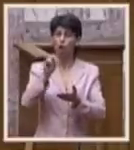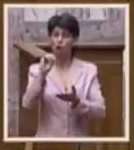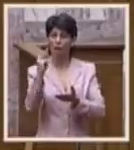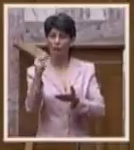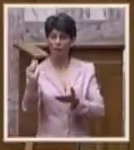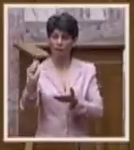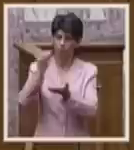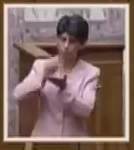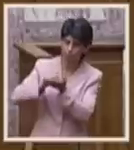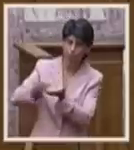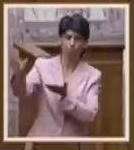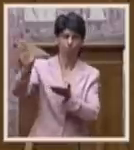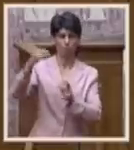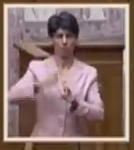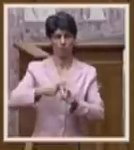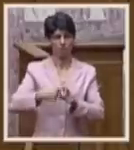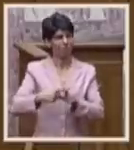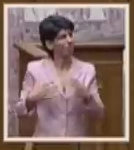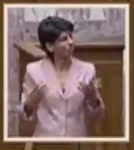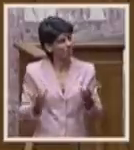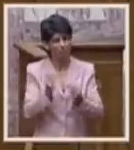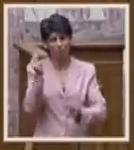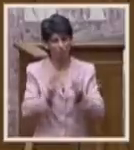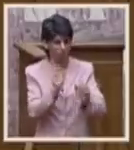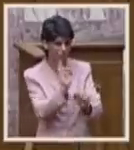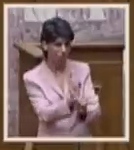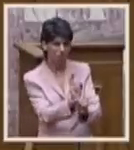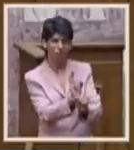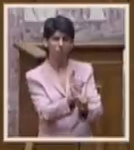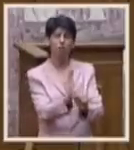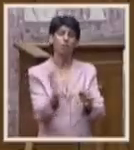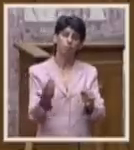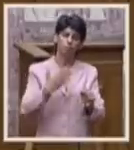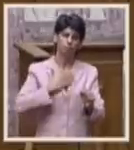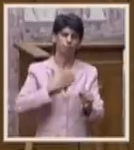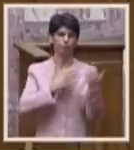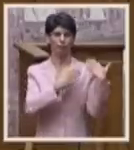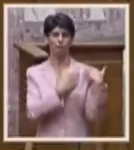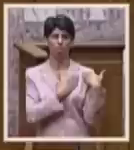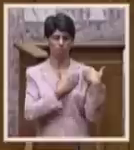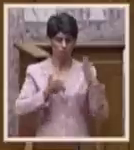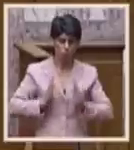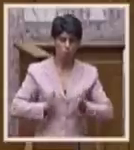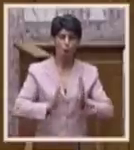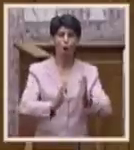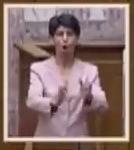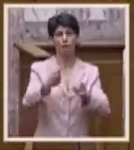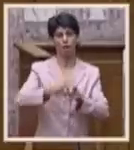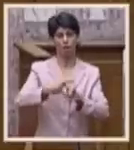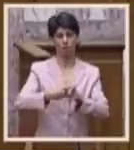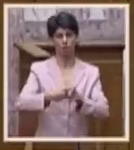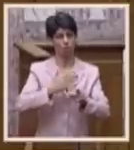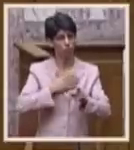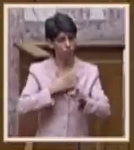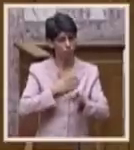μας. Ας κατανοήσουμε ότι είναι δικιά μας πια η ευθύνη για την πορεία της χώρας και είναι στο δικό